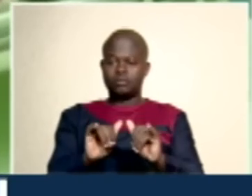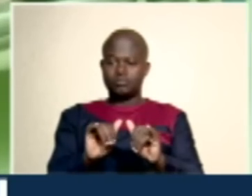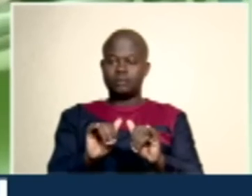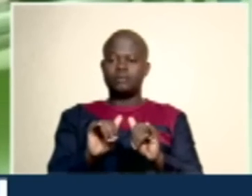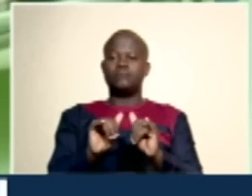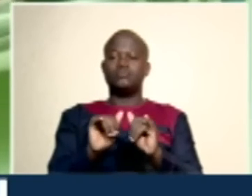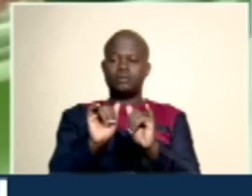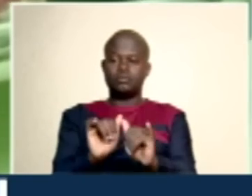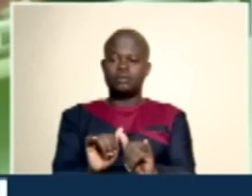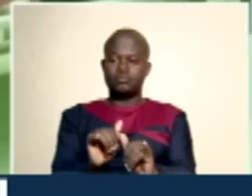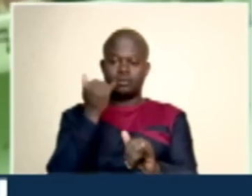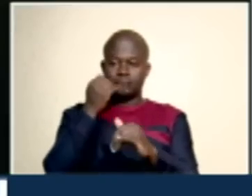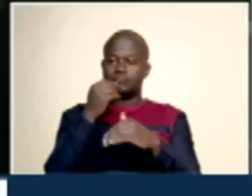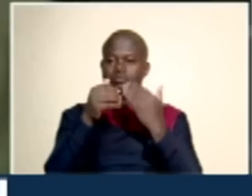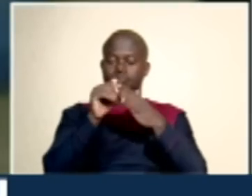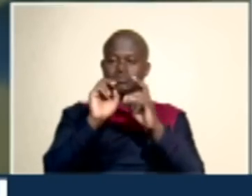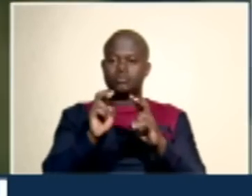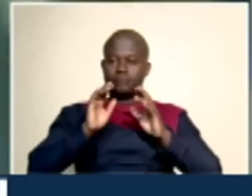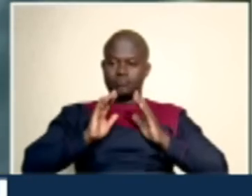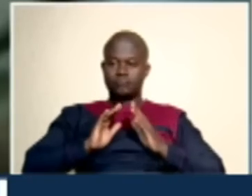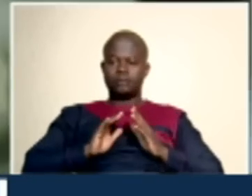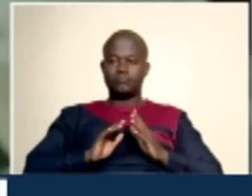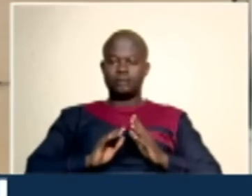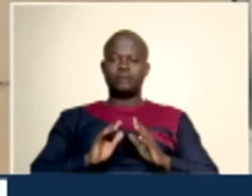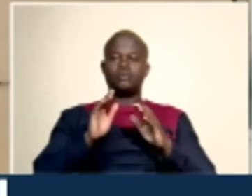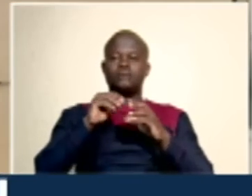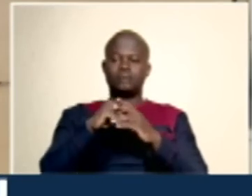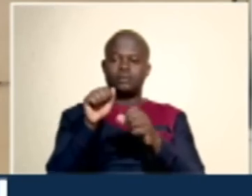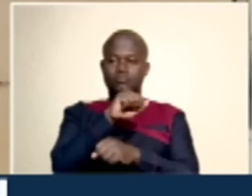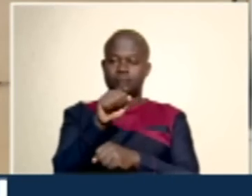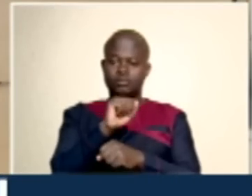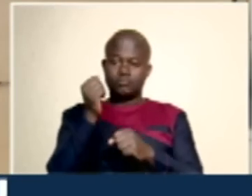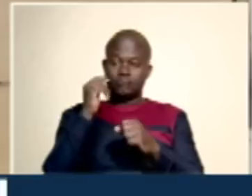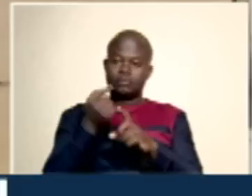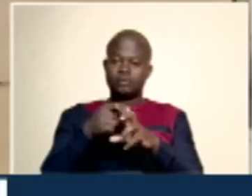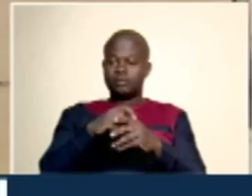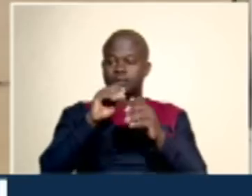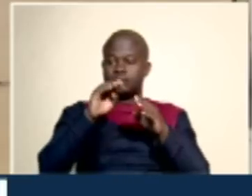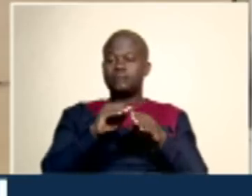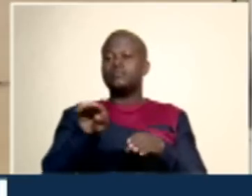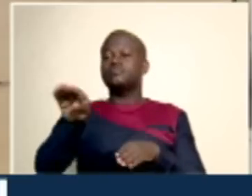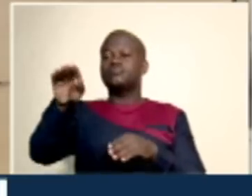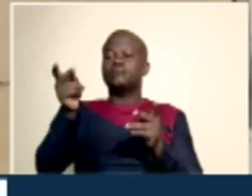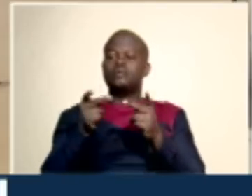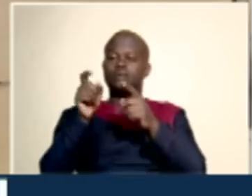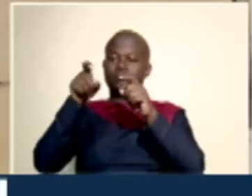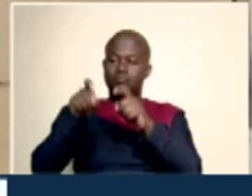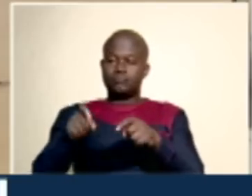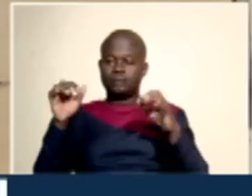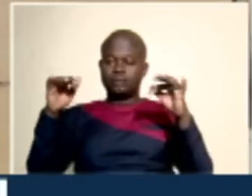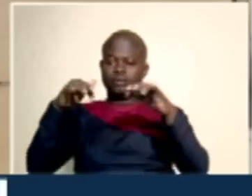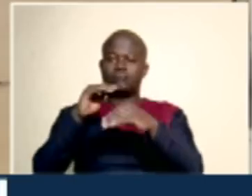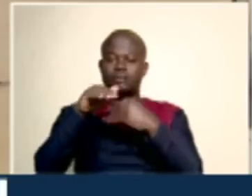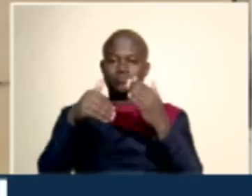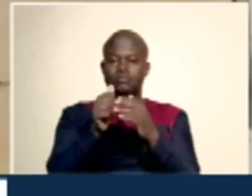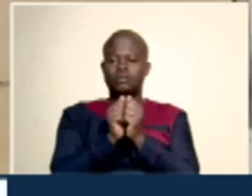birakaze n'ukuguma ngaho niba babwiye bati tuharaga hahinge kabonetse hari imodoka zibonetse ni muvaha ngaho mujye aho mugomba guhurira